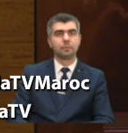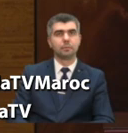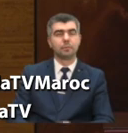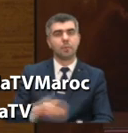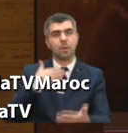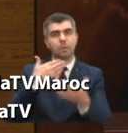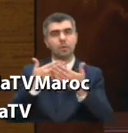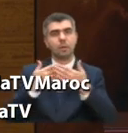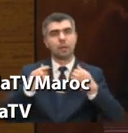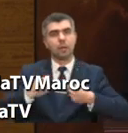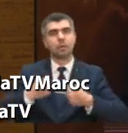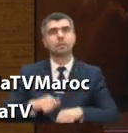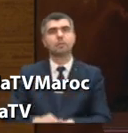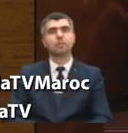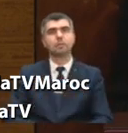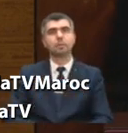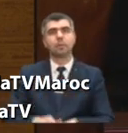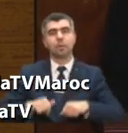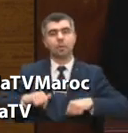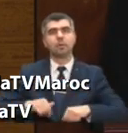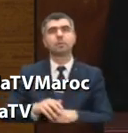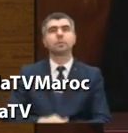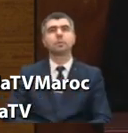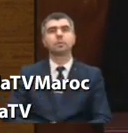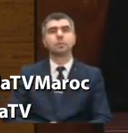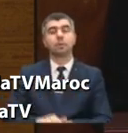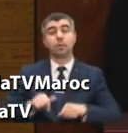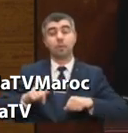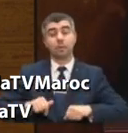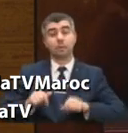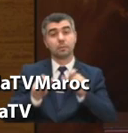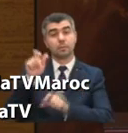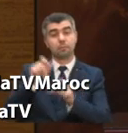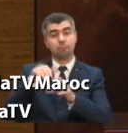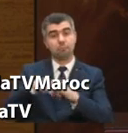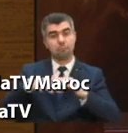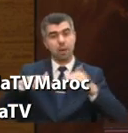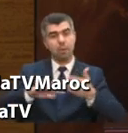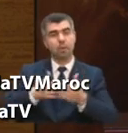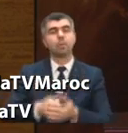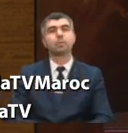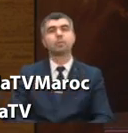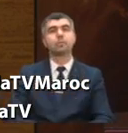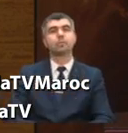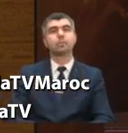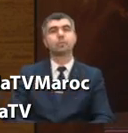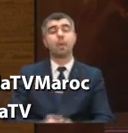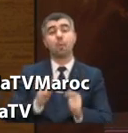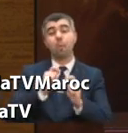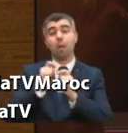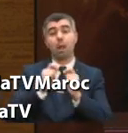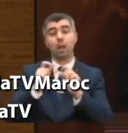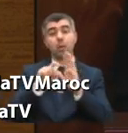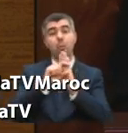شكرا سيد الرئيس، سيد الوزير المحترم، سيد وزير الدولة المحترم، سيدات والسادة النواب المحترمين. نناقش هذا الموضوع